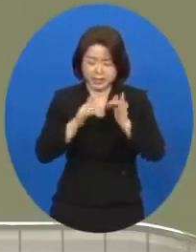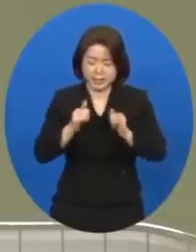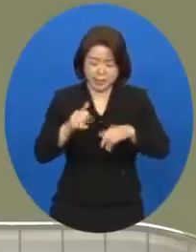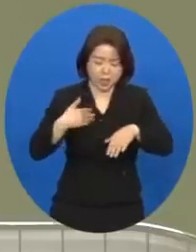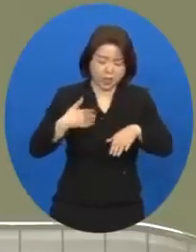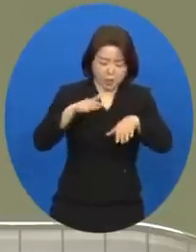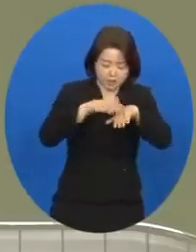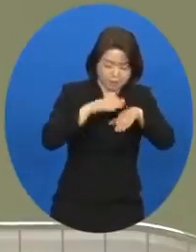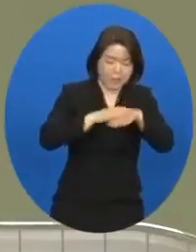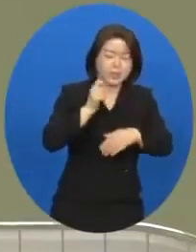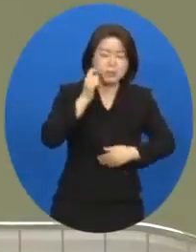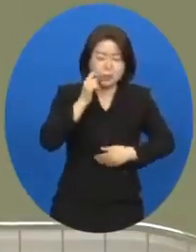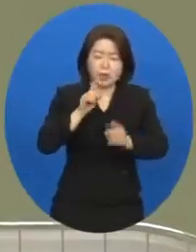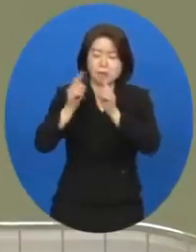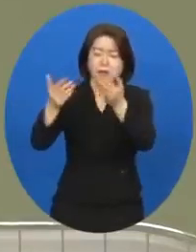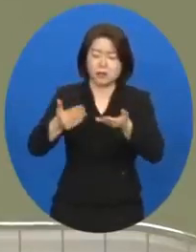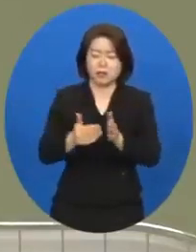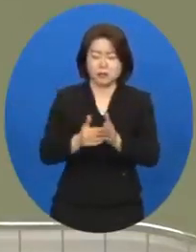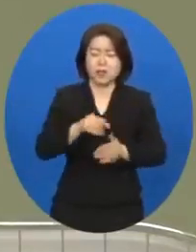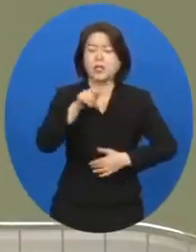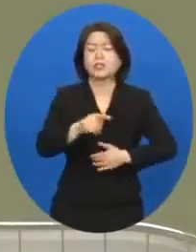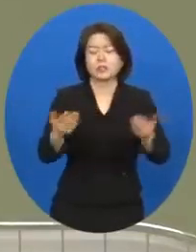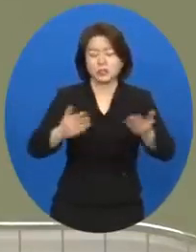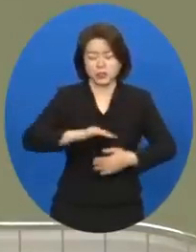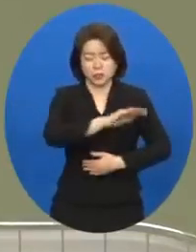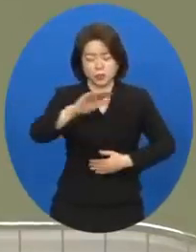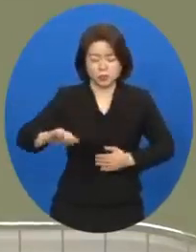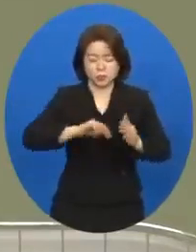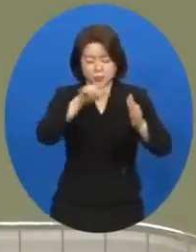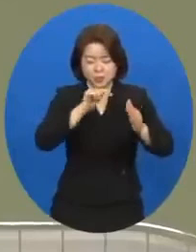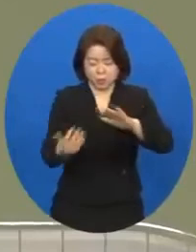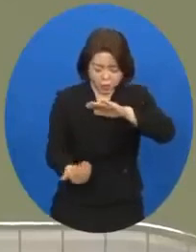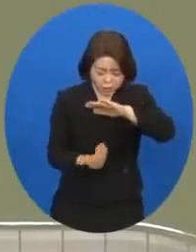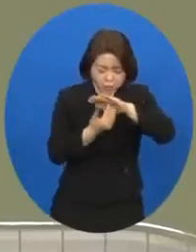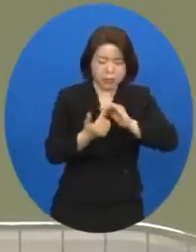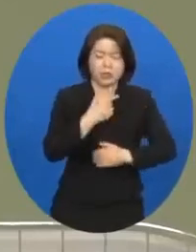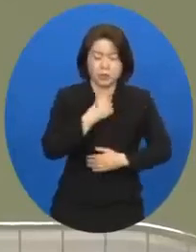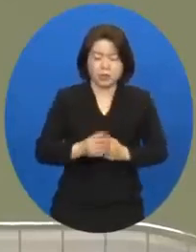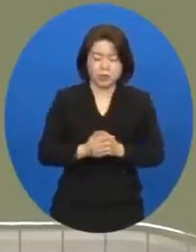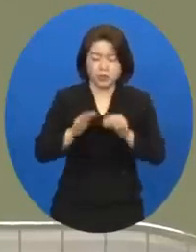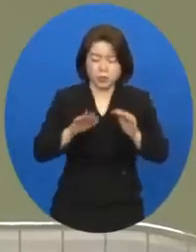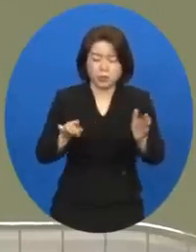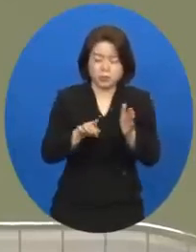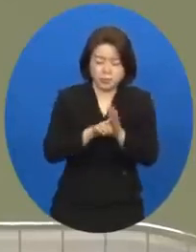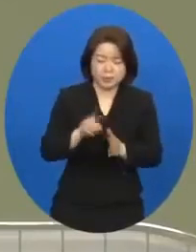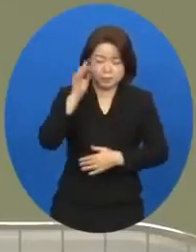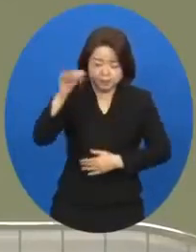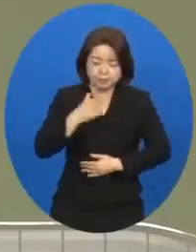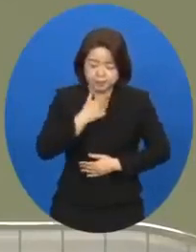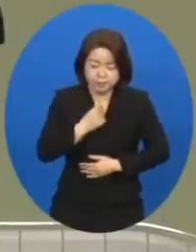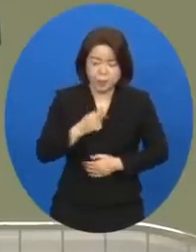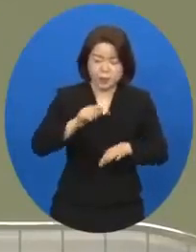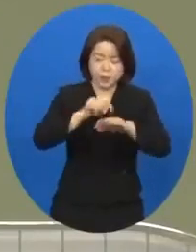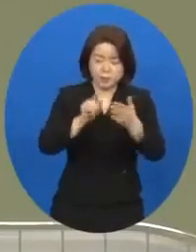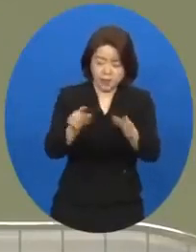하셨으니 그 일이 우리 가운데 이루어지기를 원합니다. 오늘 믿음으로, 사모함으로 마음을